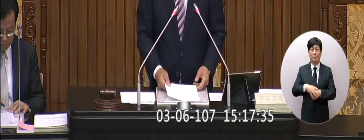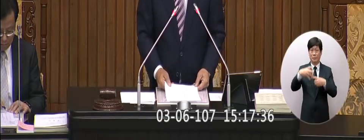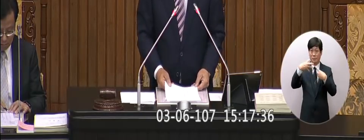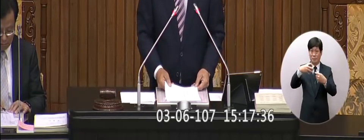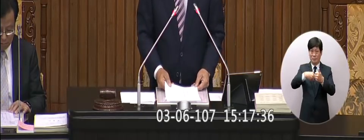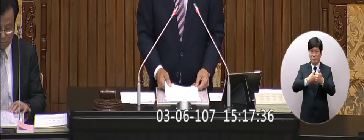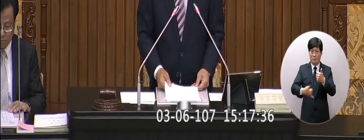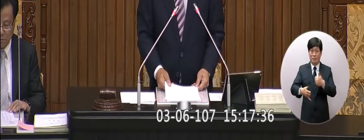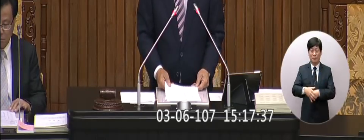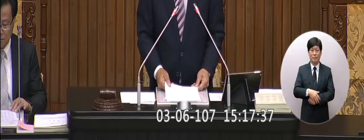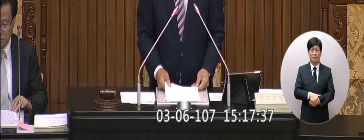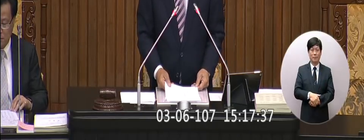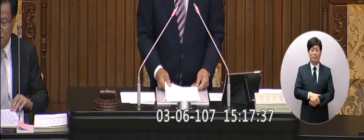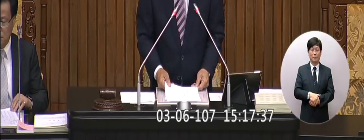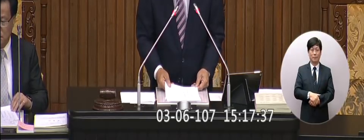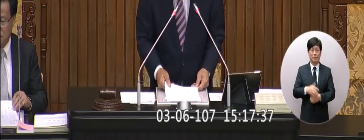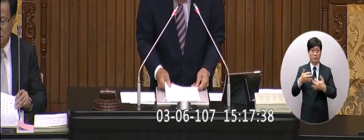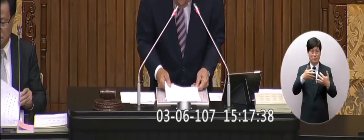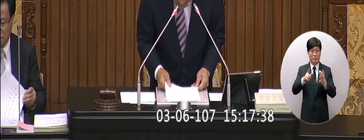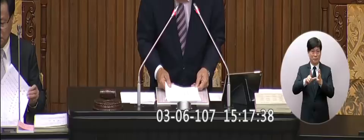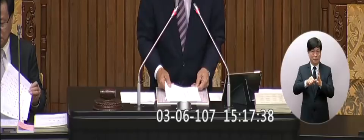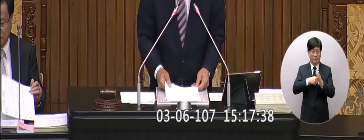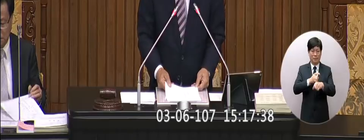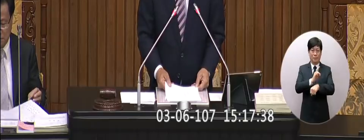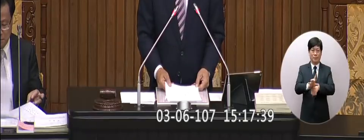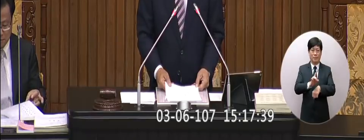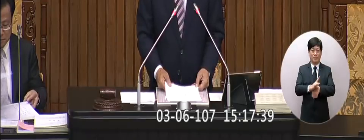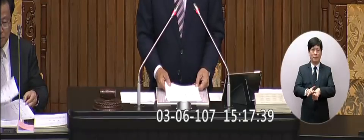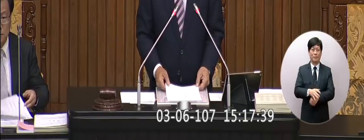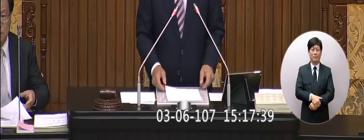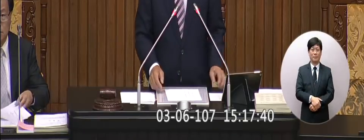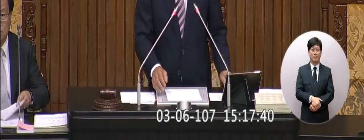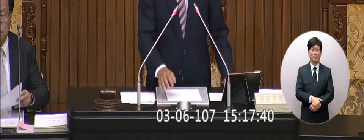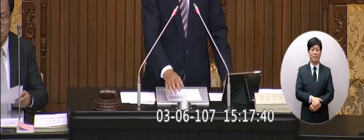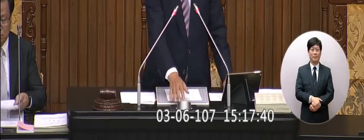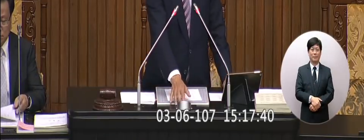员孔绍，质询时间15分钟。